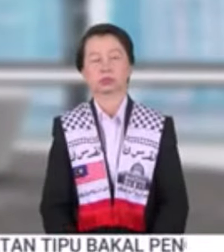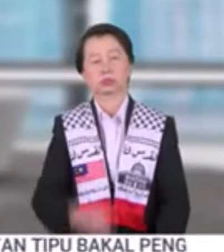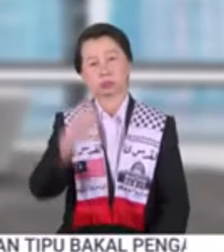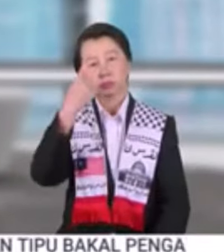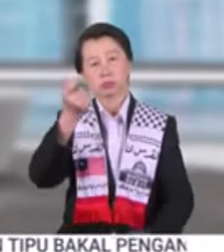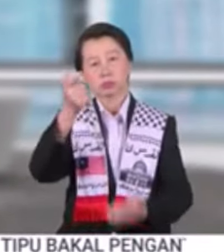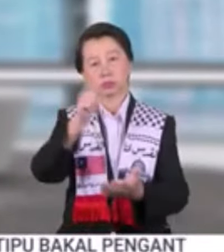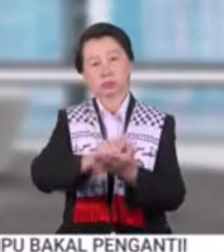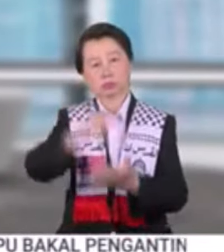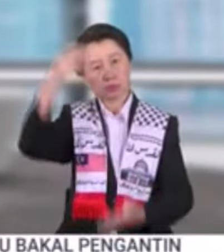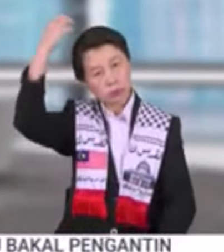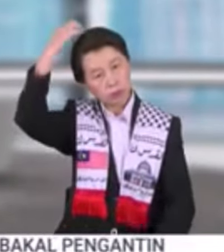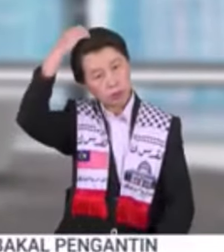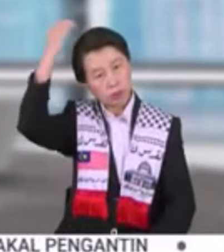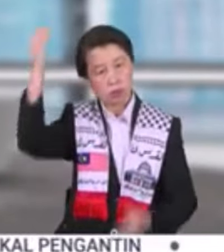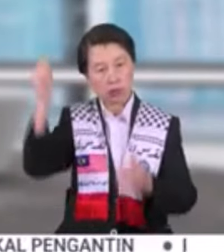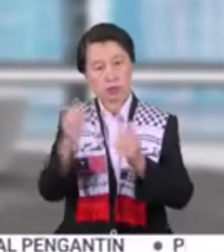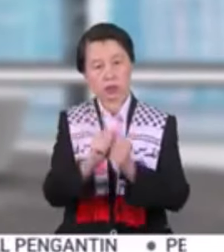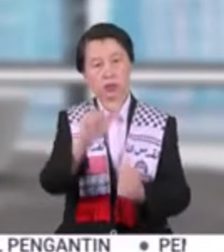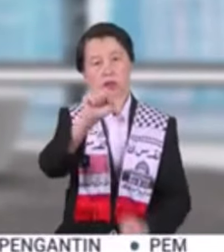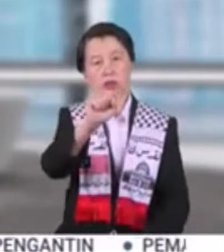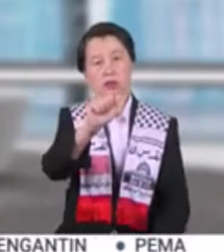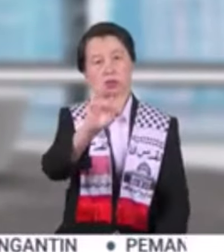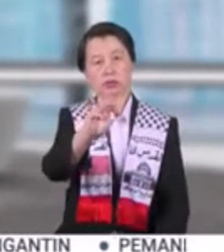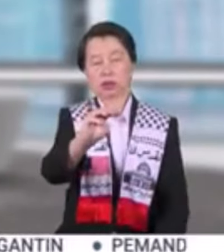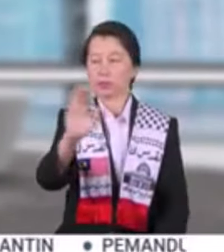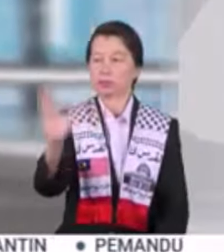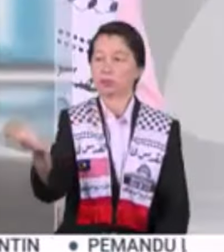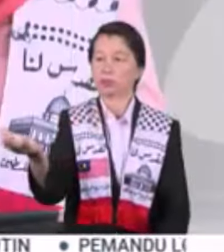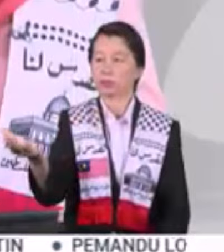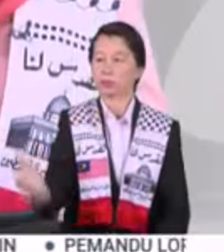Untuk laporan dari Selangor petang ini, langsung bersama Samsiah Samsi.